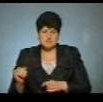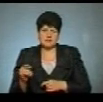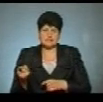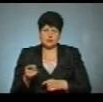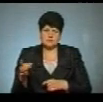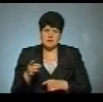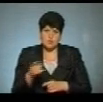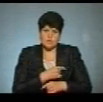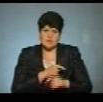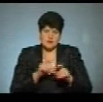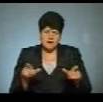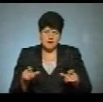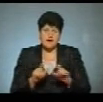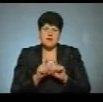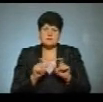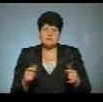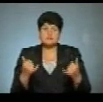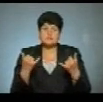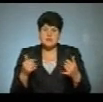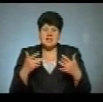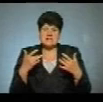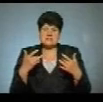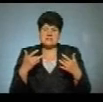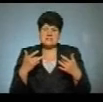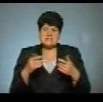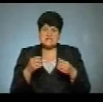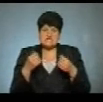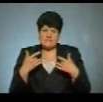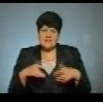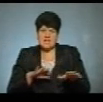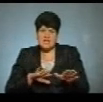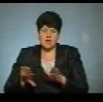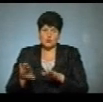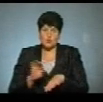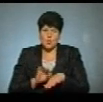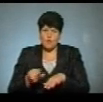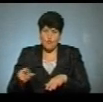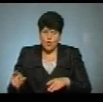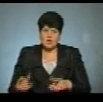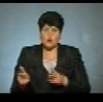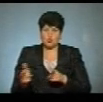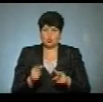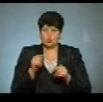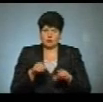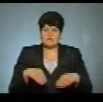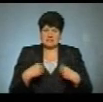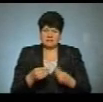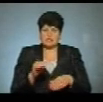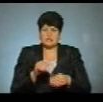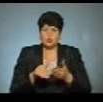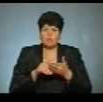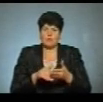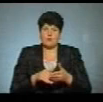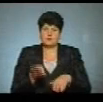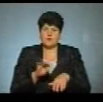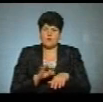Тернопільська районна лікарня. А заклад зараз звільняється від кількості від хворих і готується до того, щоб надавати допомогу саме з